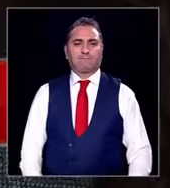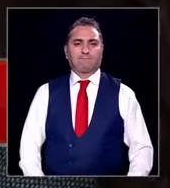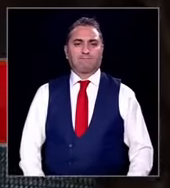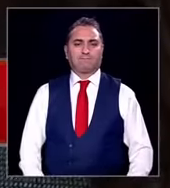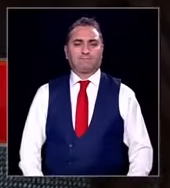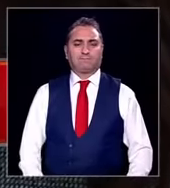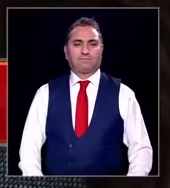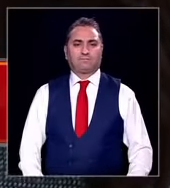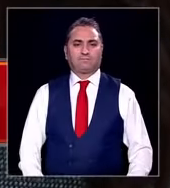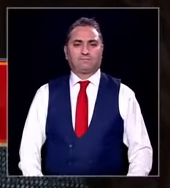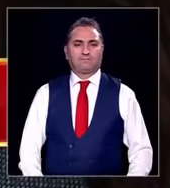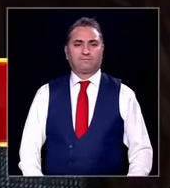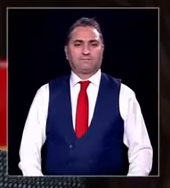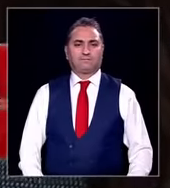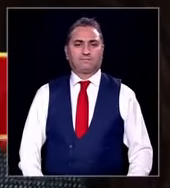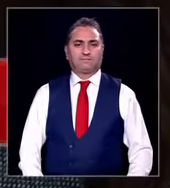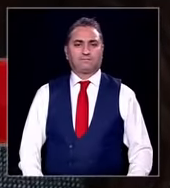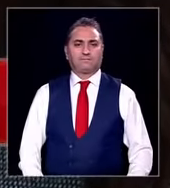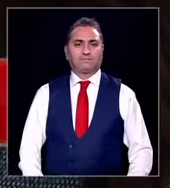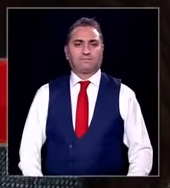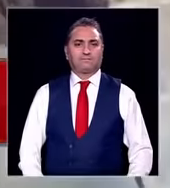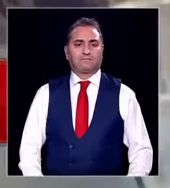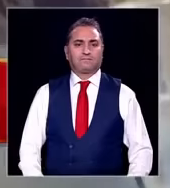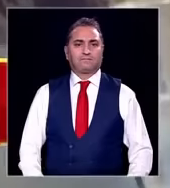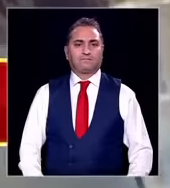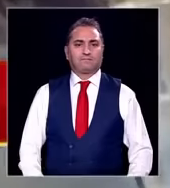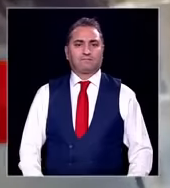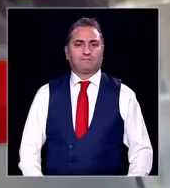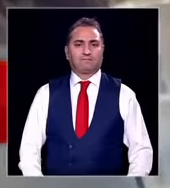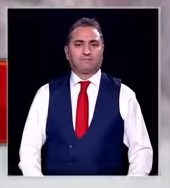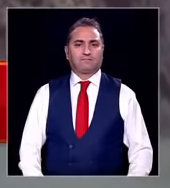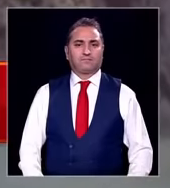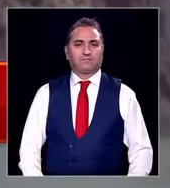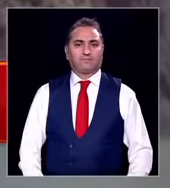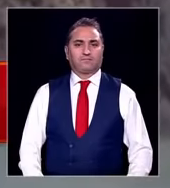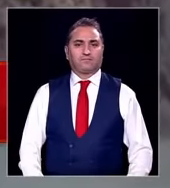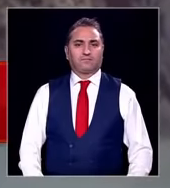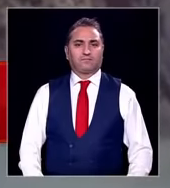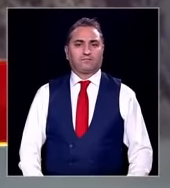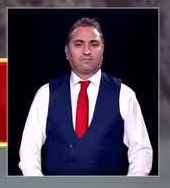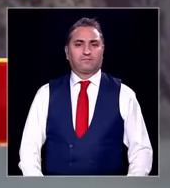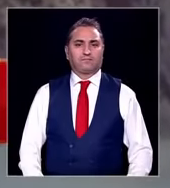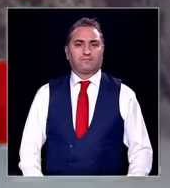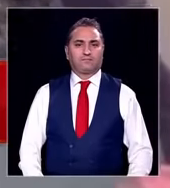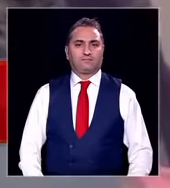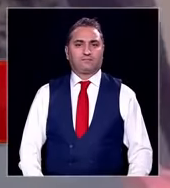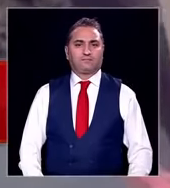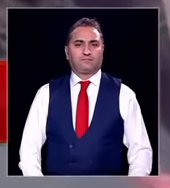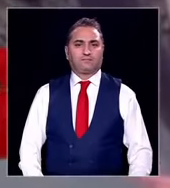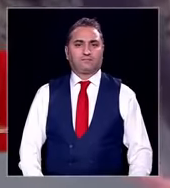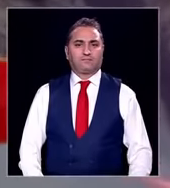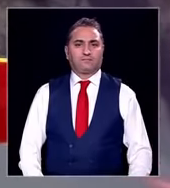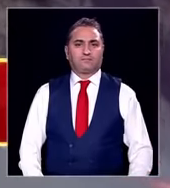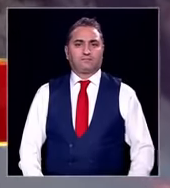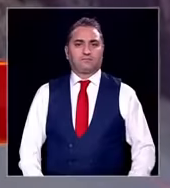ise en az 6 ay psikoterapi sürecine devam edilmesi gerekiyor. Kutu kutu alıyorum eve ve bunun artık bir sonunun gelmesini istiyorum.